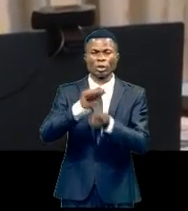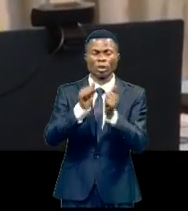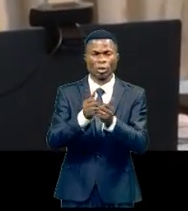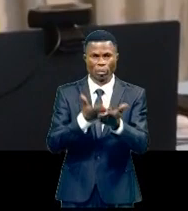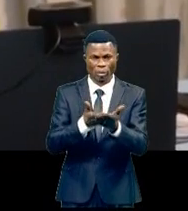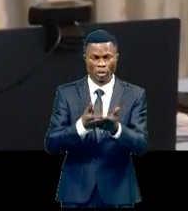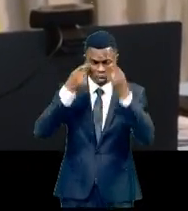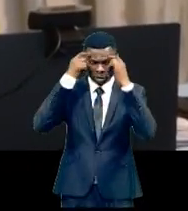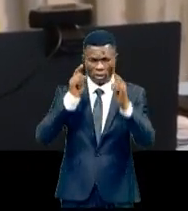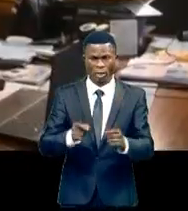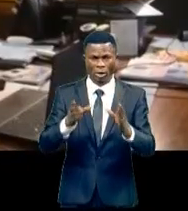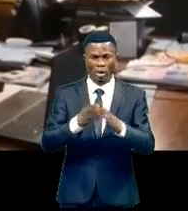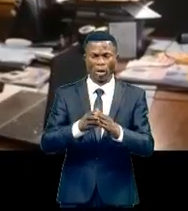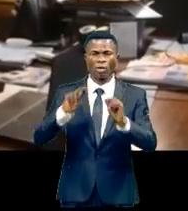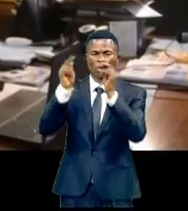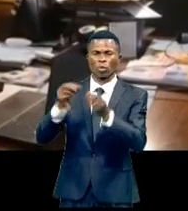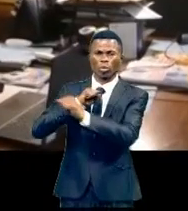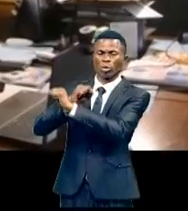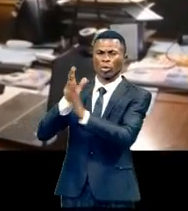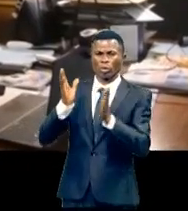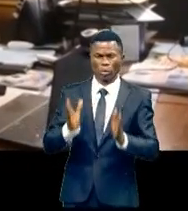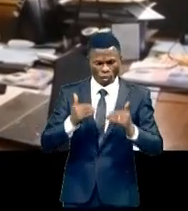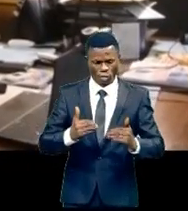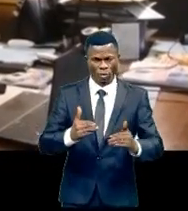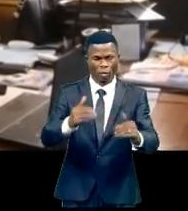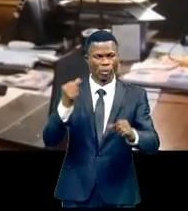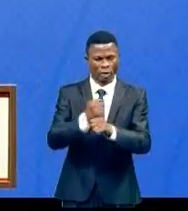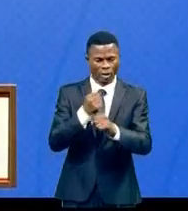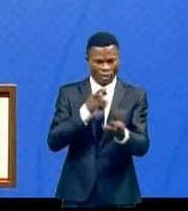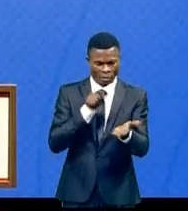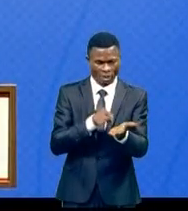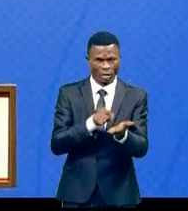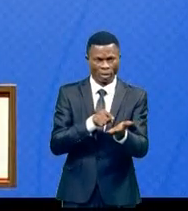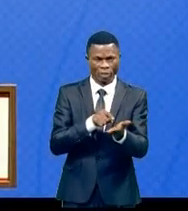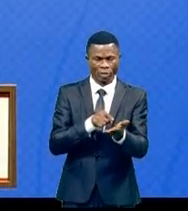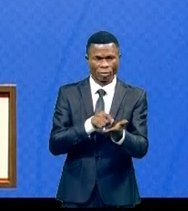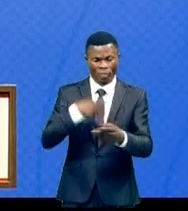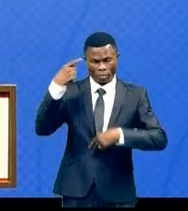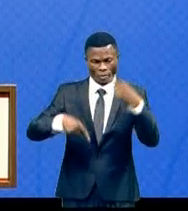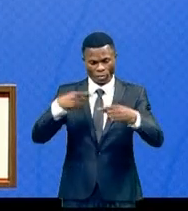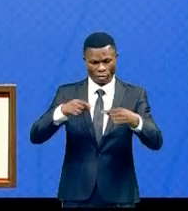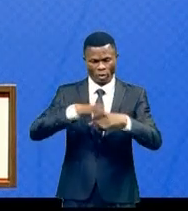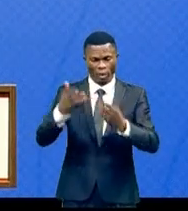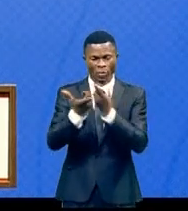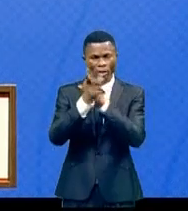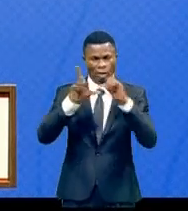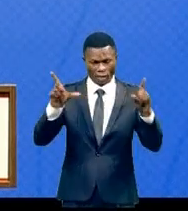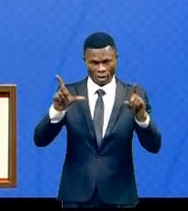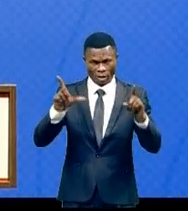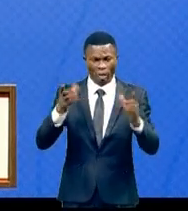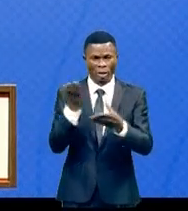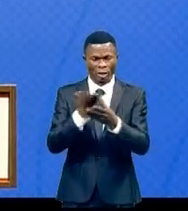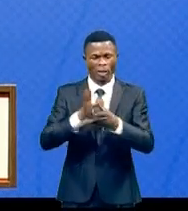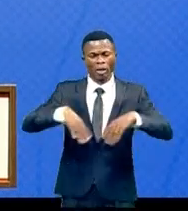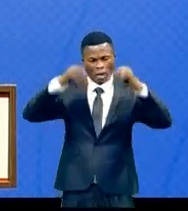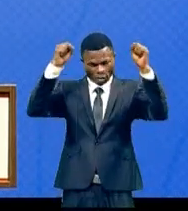été convenu avec les bancs syndicales et continue d'y travailler. Après débat et délibération, ce dossier